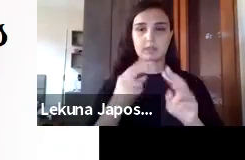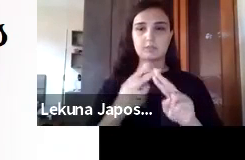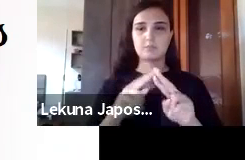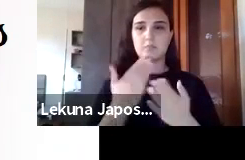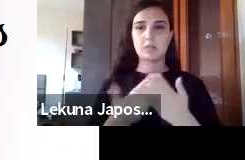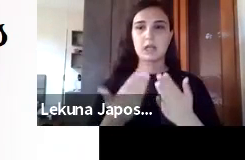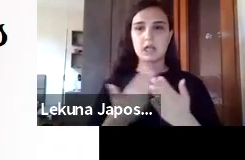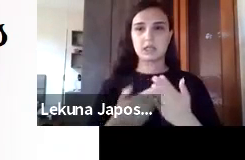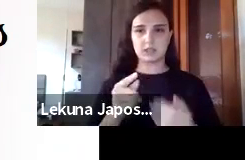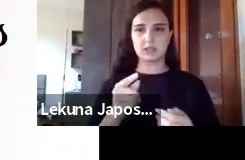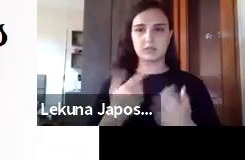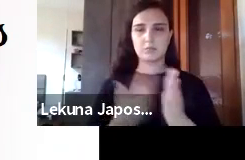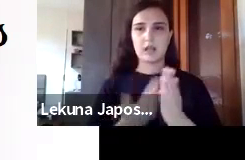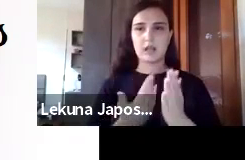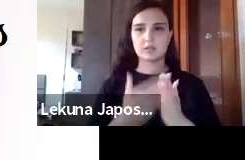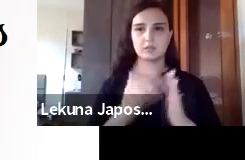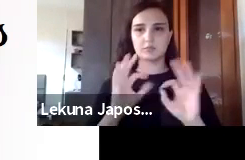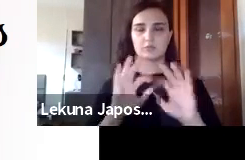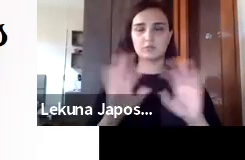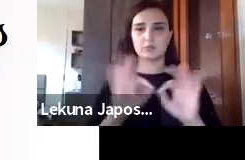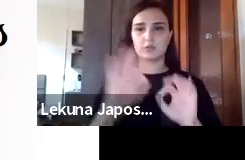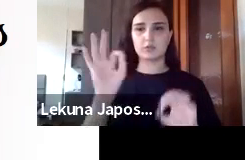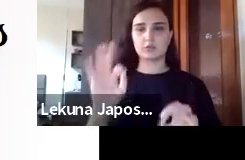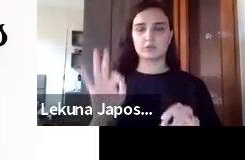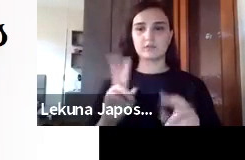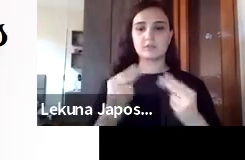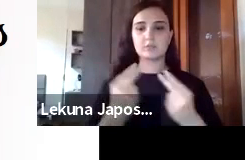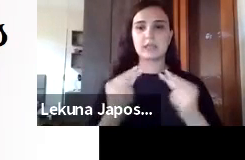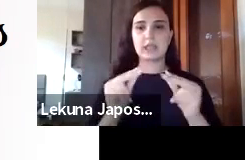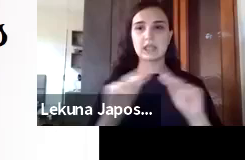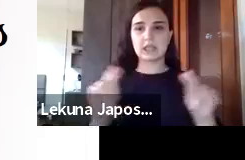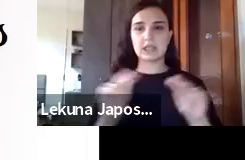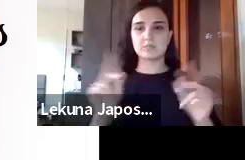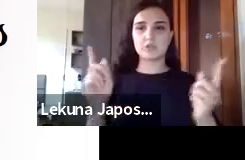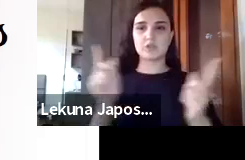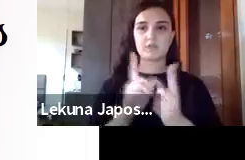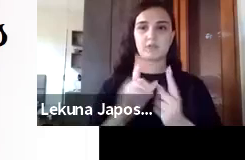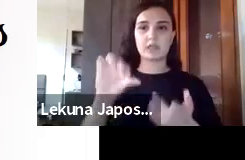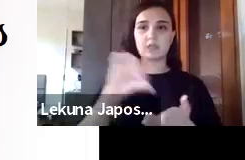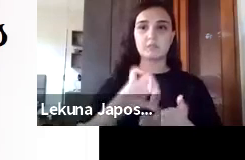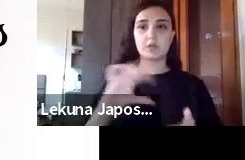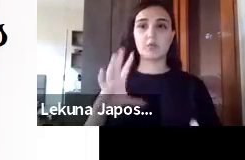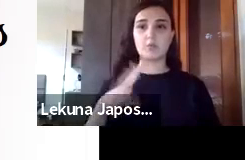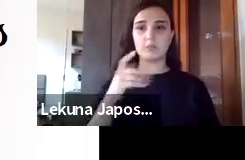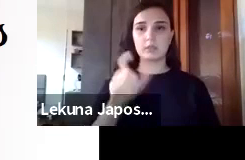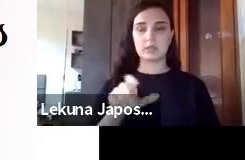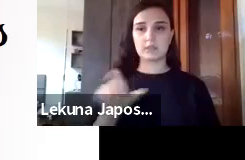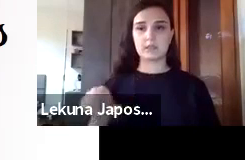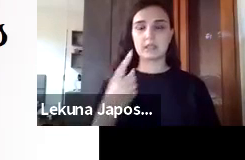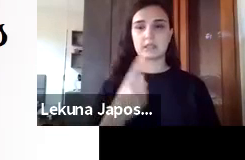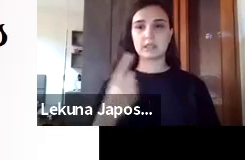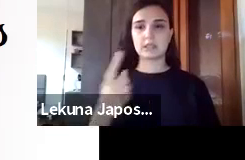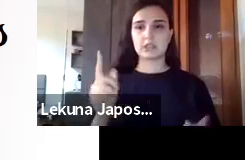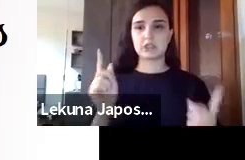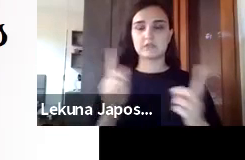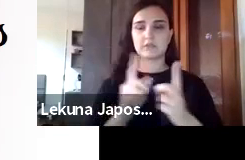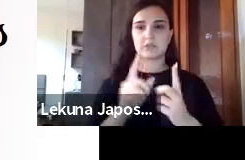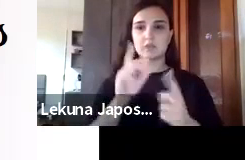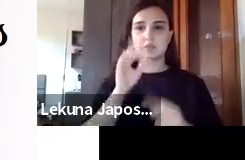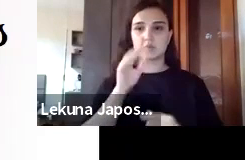ხშირად მომიყოლია, ვინც არ ვიცი ჩემ ტრენინგებს ან რაღაც შეხვედრებზე ყოფილა, რომ ერთ-ერთი შეხვედრის